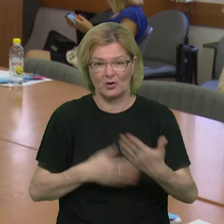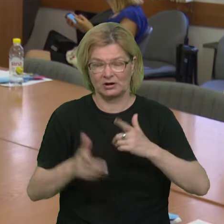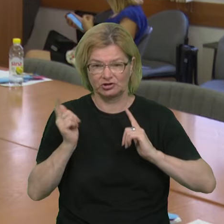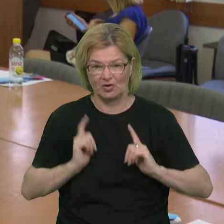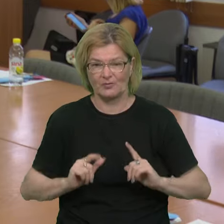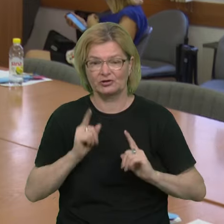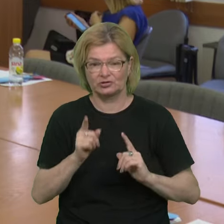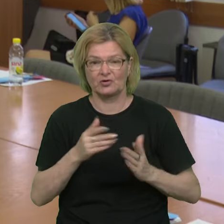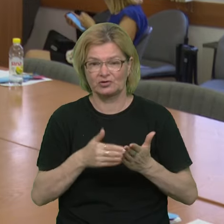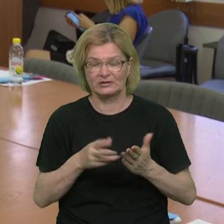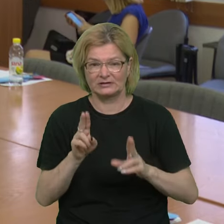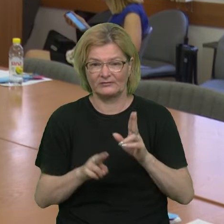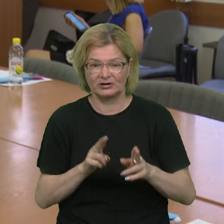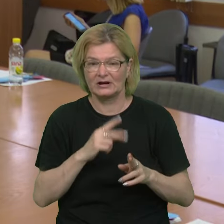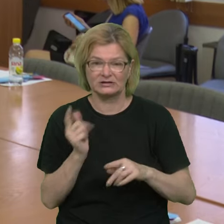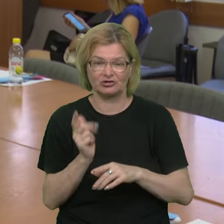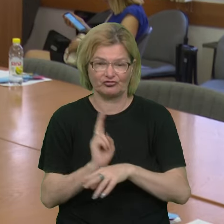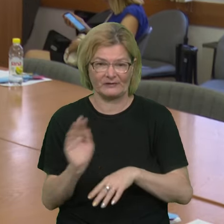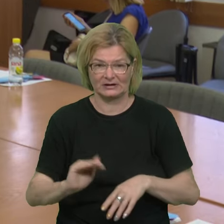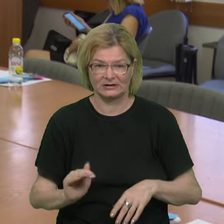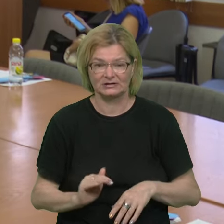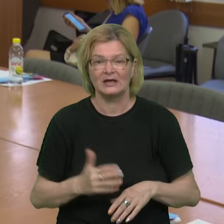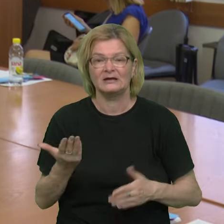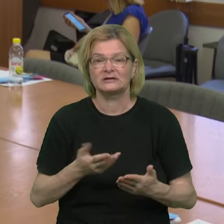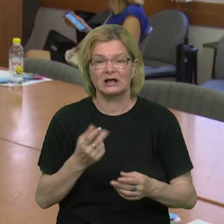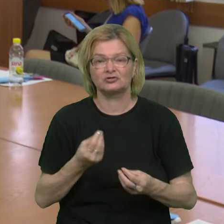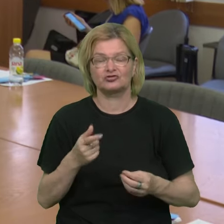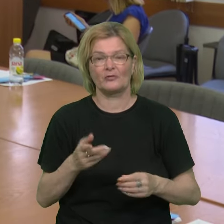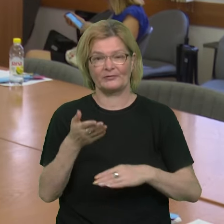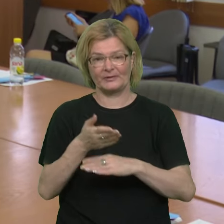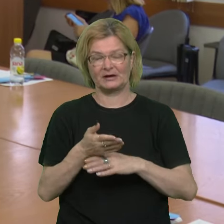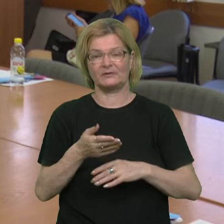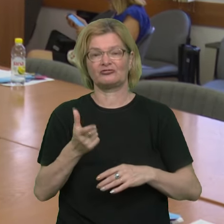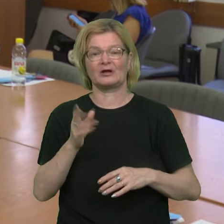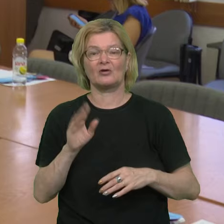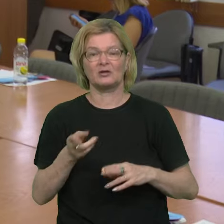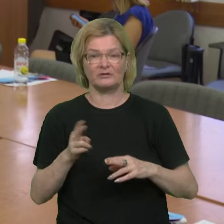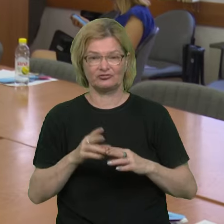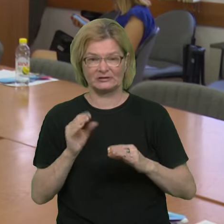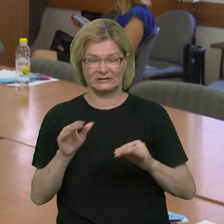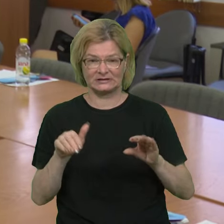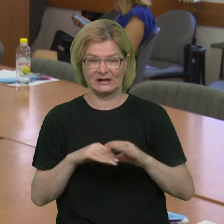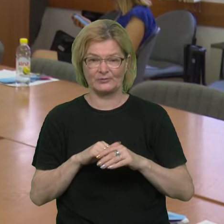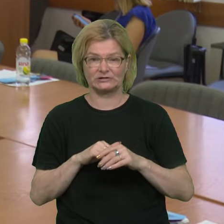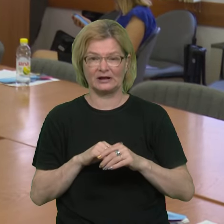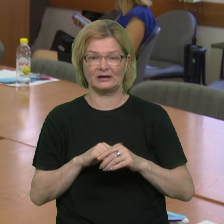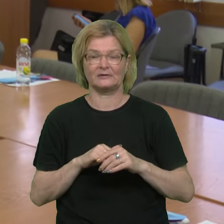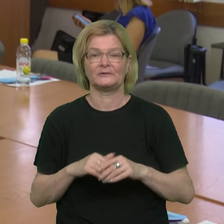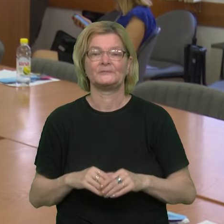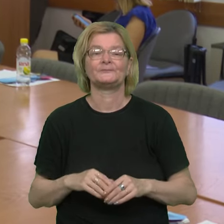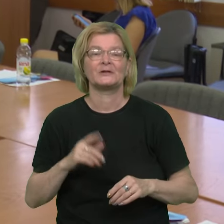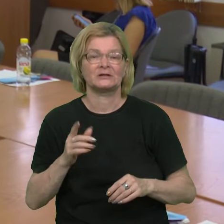koriste uopće porodiljni dopust, dakle troškovi ili za vrtić ili za čuvanje djece, zato što te tvrtke čak i ako imaju više od 10